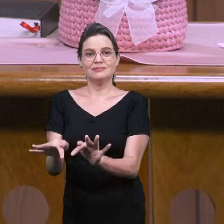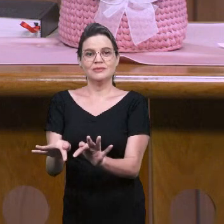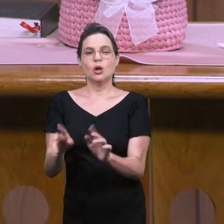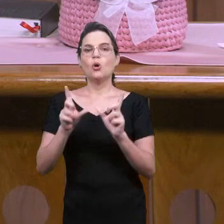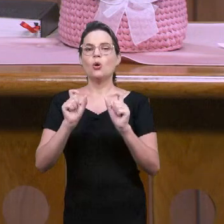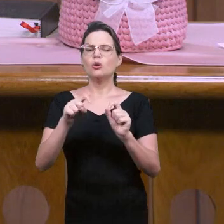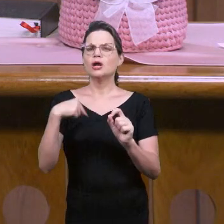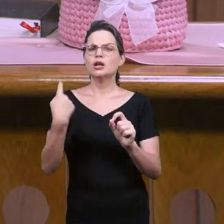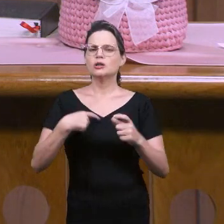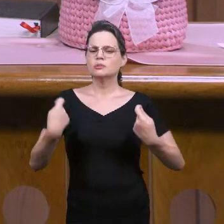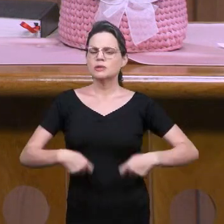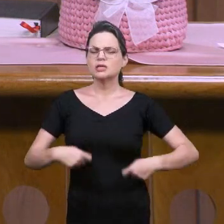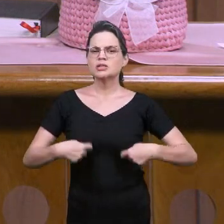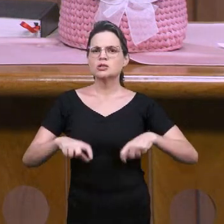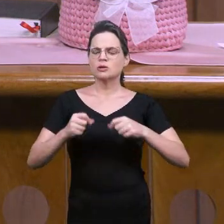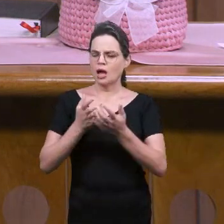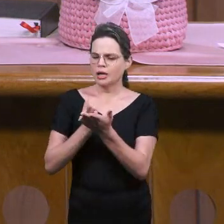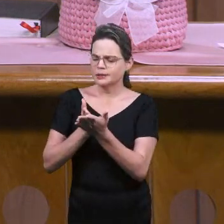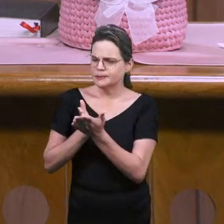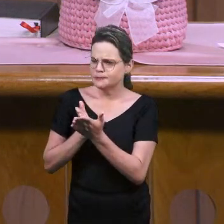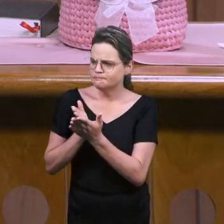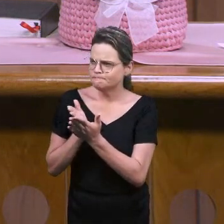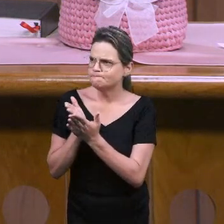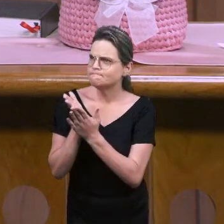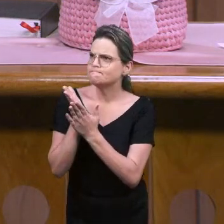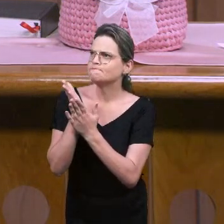faire? Marcher dans la direction de cette